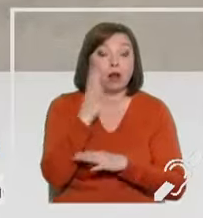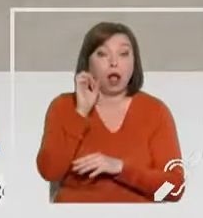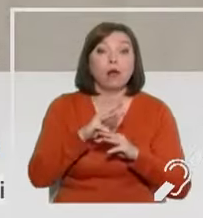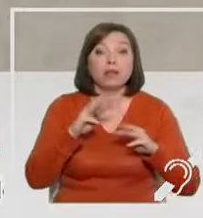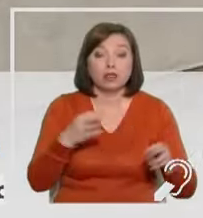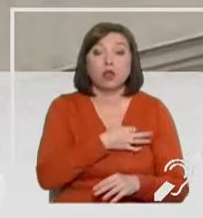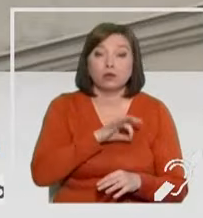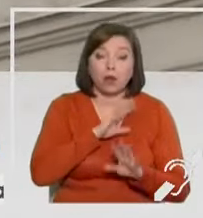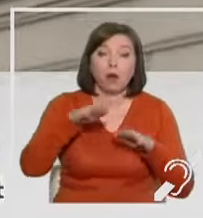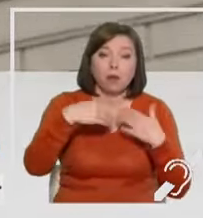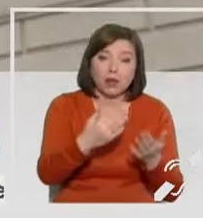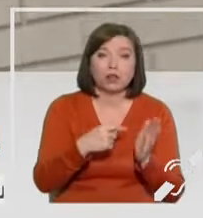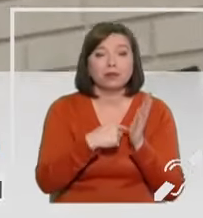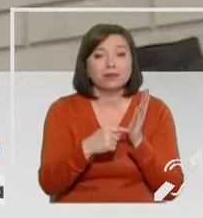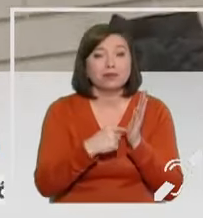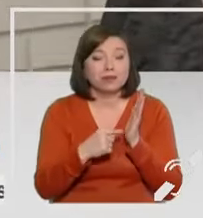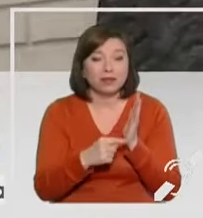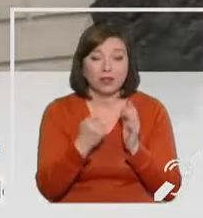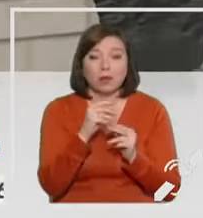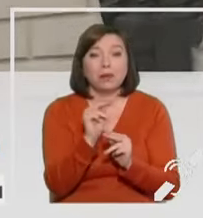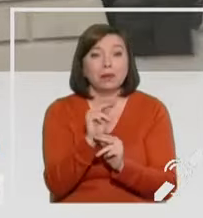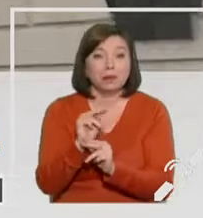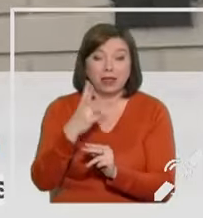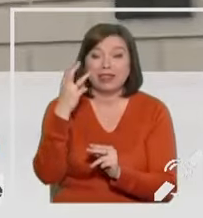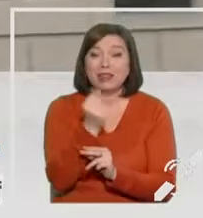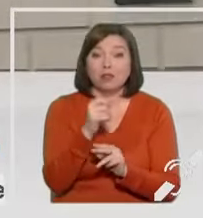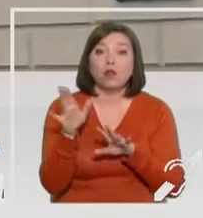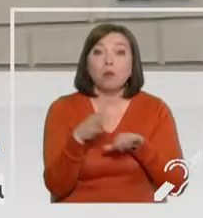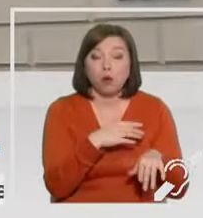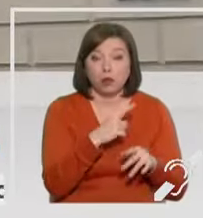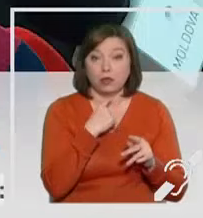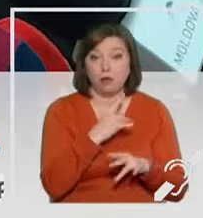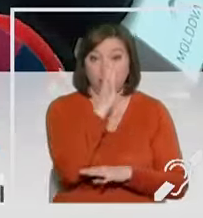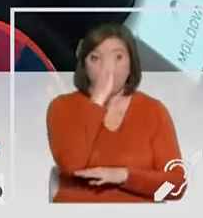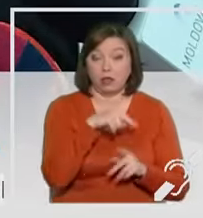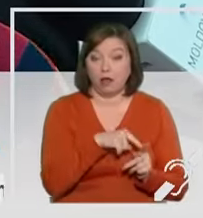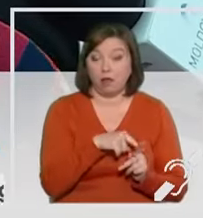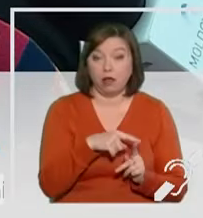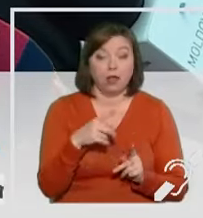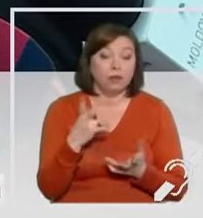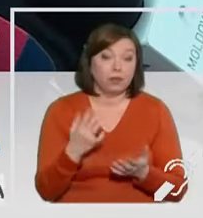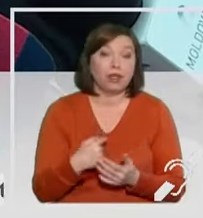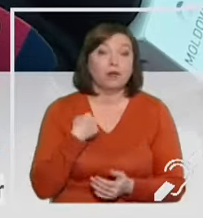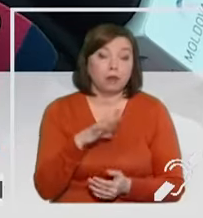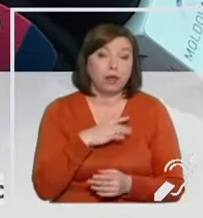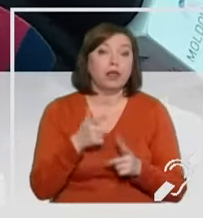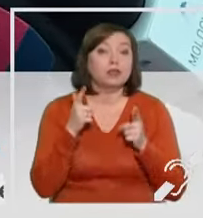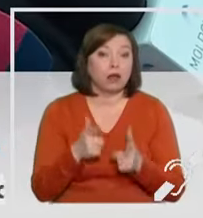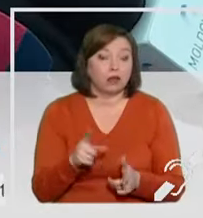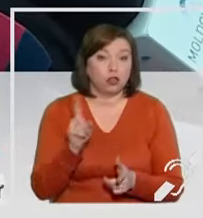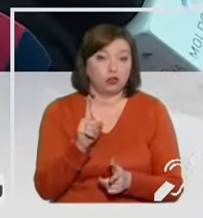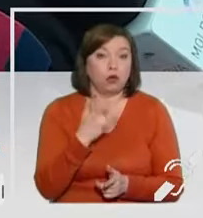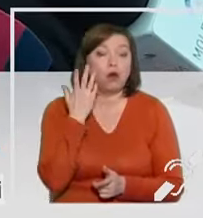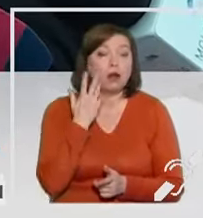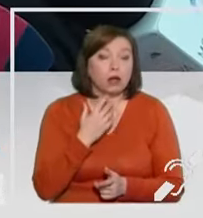Justiției a venit cu o serie de obiecții minore la aproape 3 săptămâni de la votul în prima lectură. Totuși, noi am fost de acord că atunci